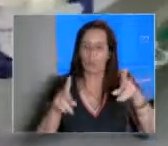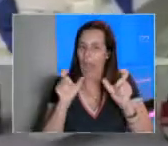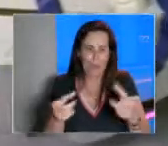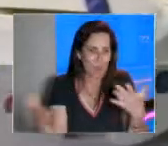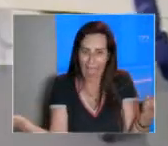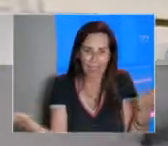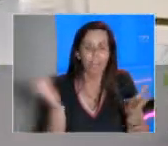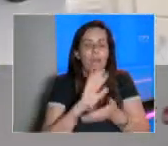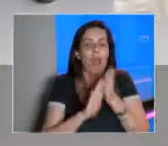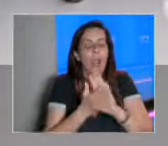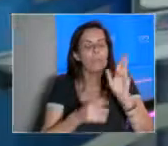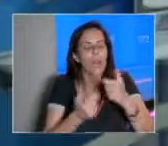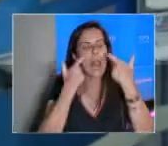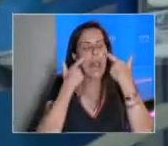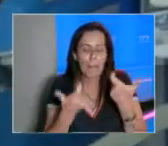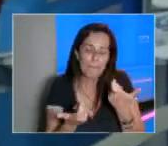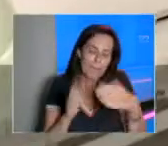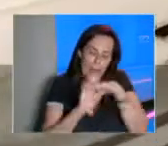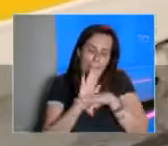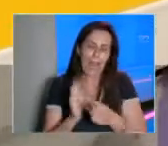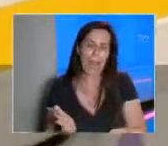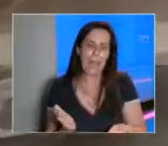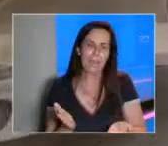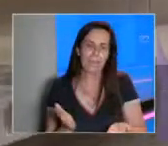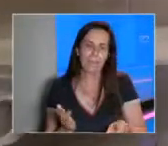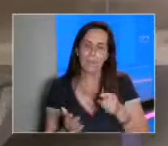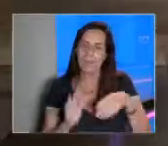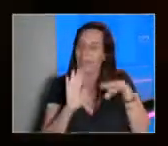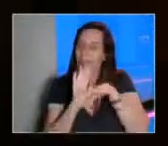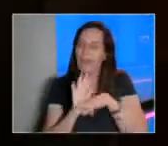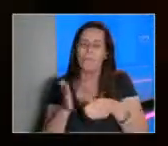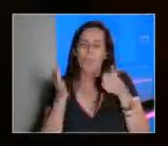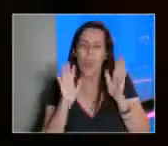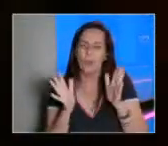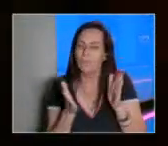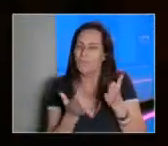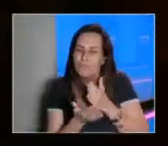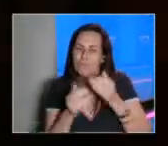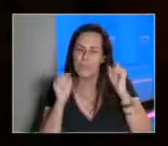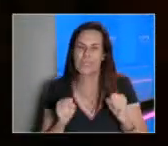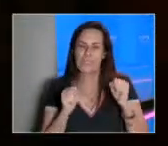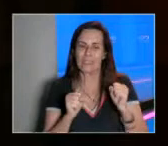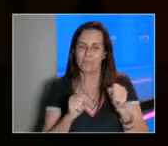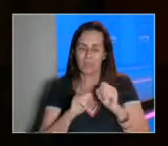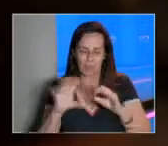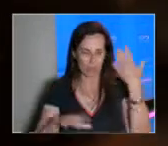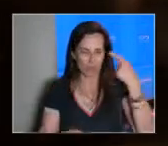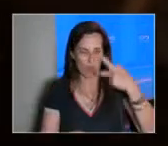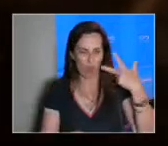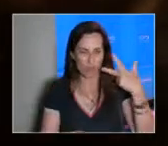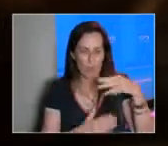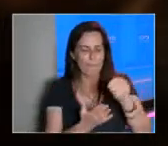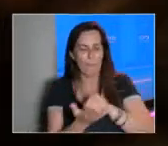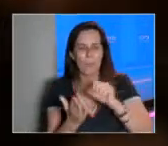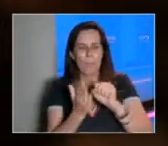למנוע את זה. רק הקפדה על המעט כללים האלה, שהם כללים מאוד בסיסיים. התפרסם לפני 3 ימים